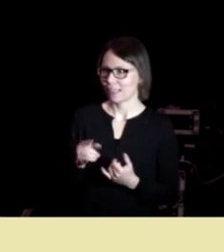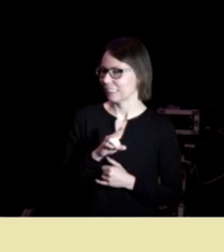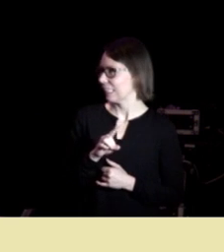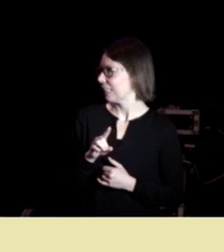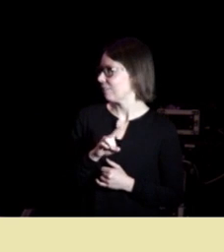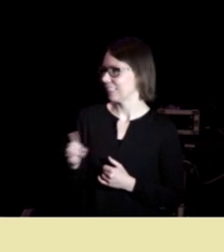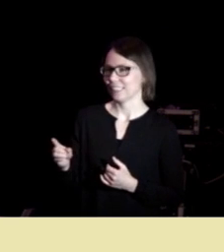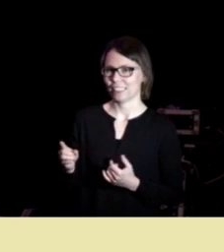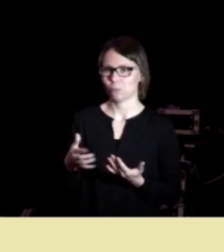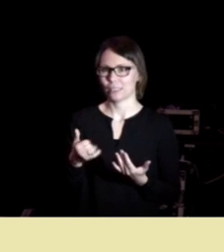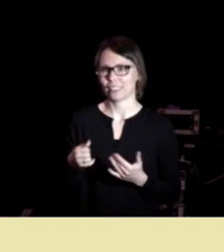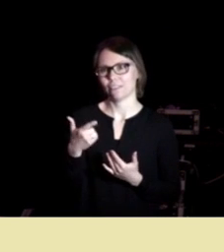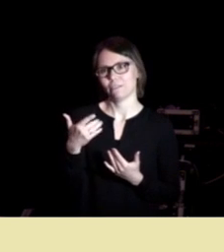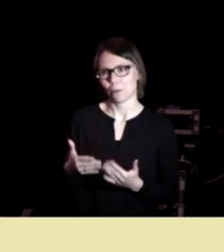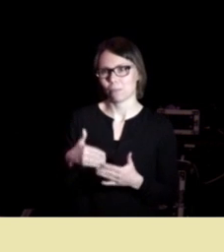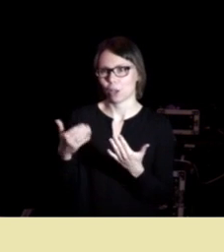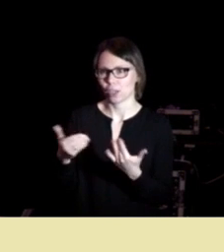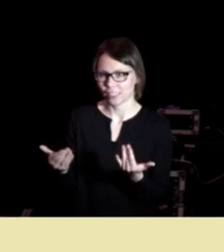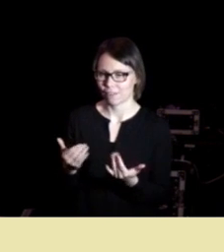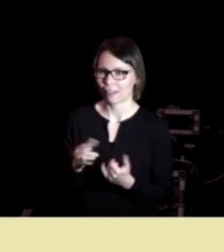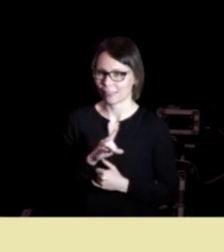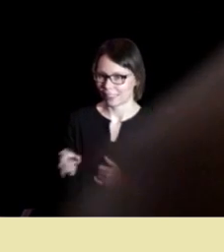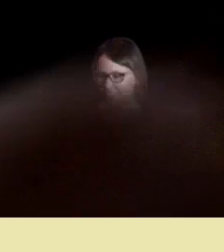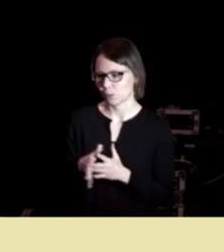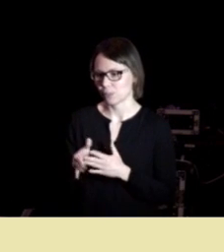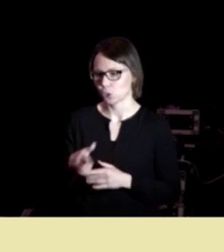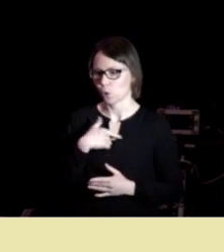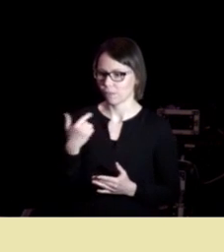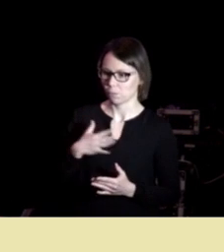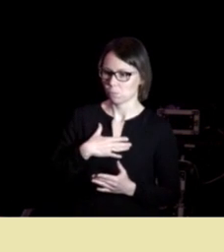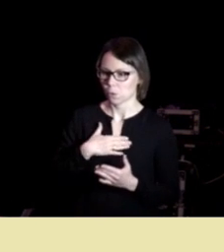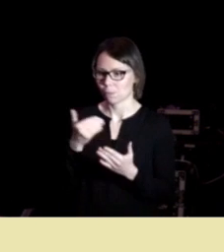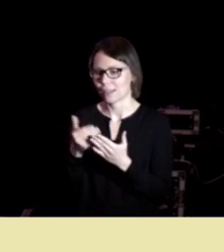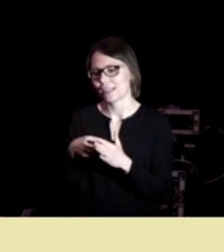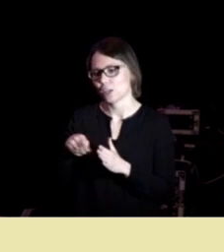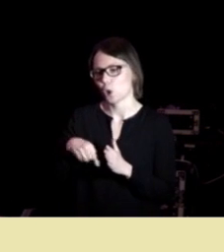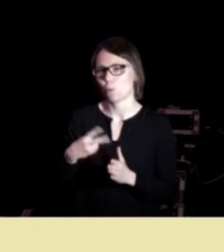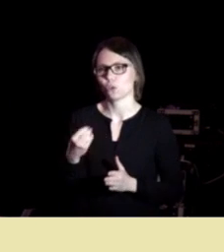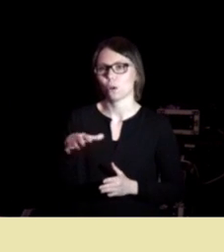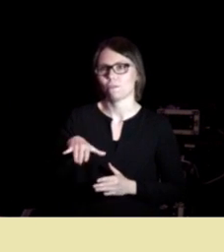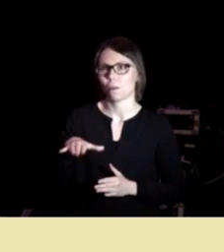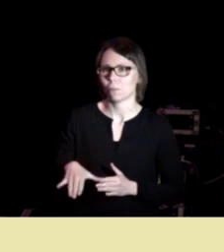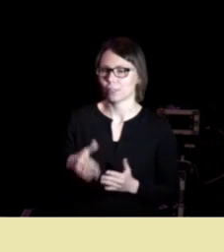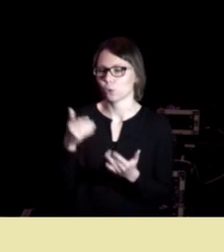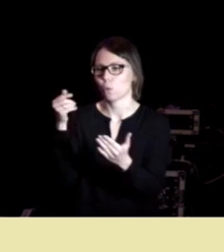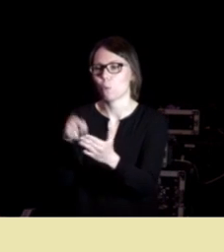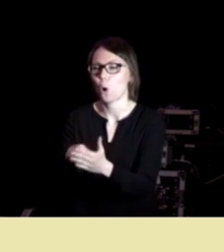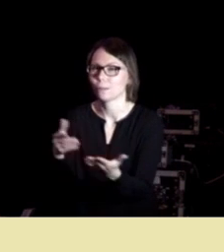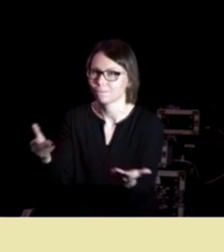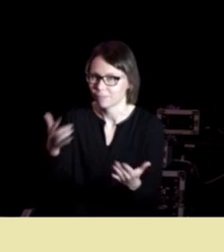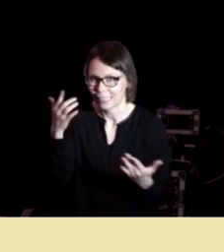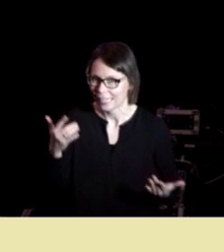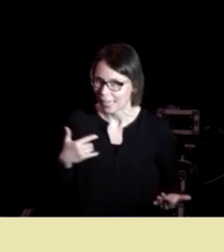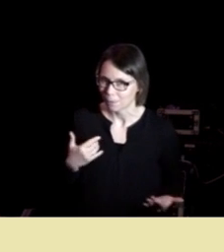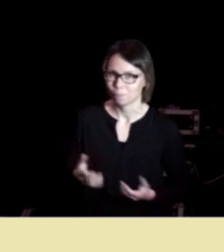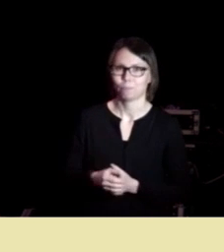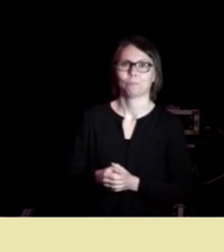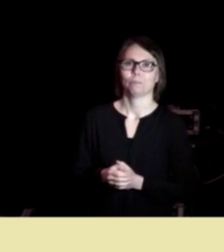ventetid, gjennomsnittlig ventetid for alle pasientene sine, og det har vi en ambisjon om å komme veldig nært i løpet av 2015, når vi kommer helt i mål, vet vi